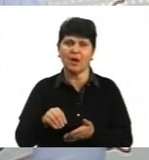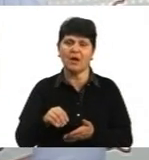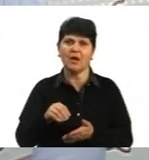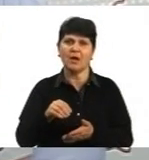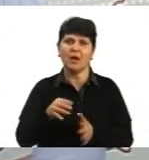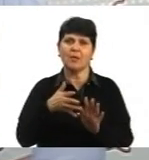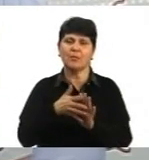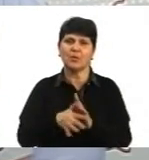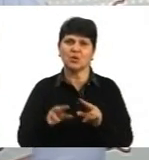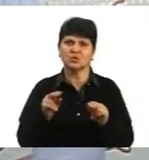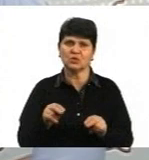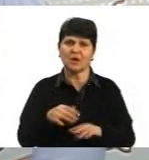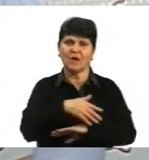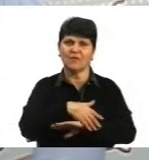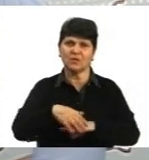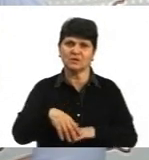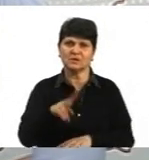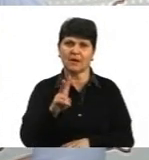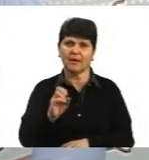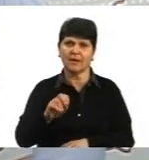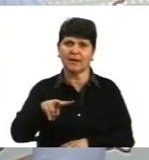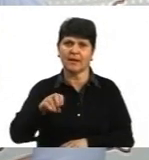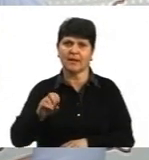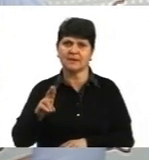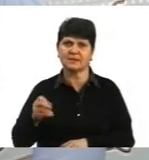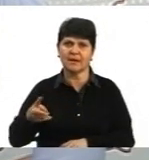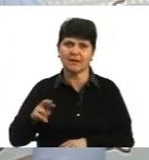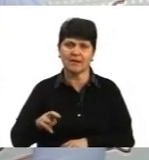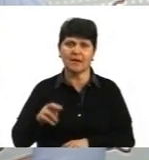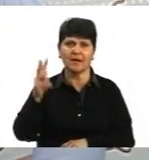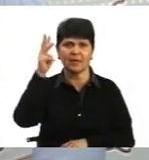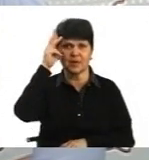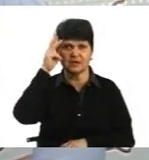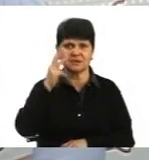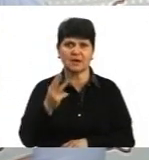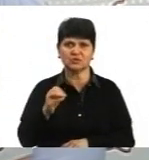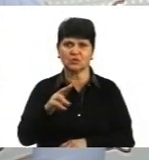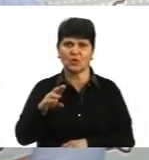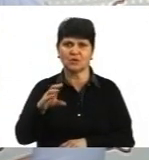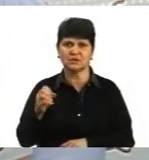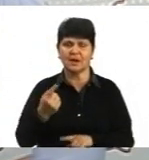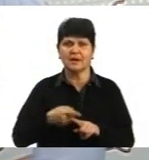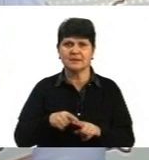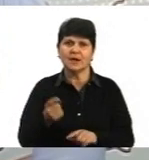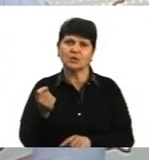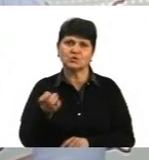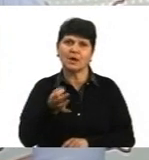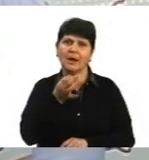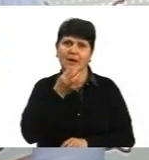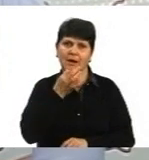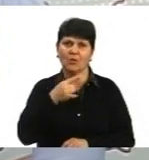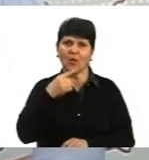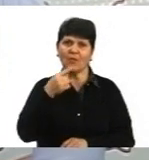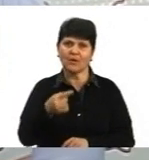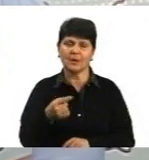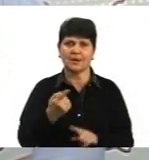вулиці Келицька і Хмельницьке шосе. І це, як то кажуть, трохи рано про це ще говорити, але це